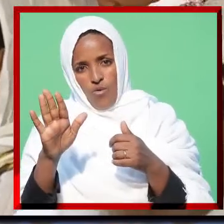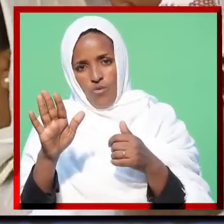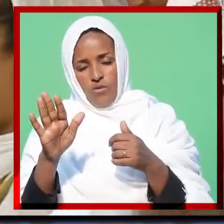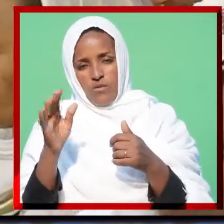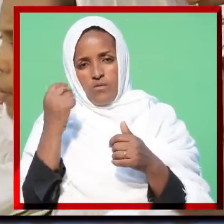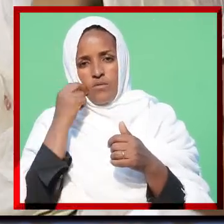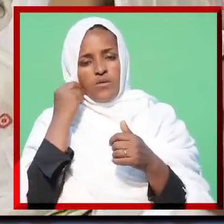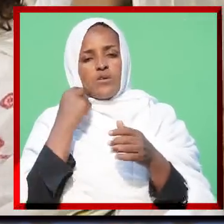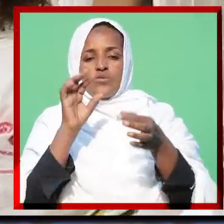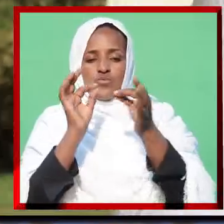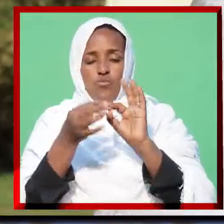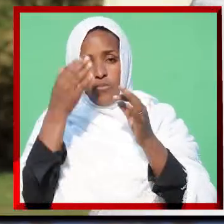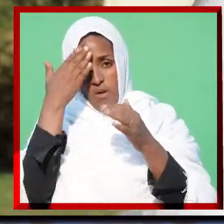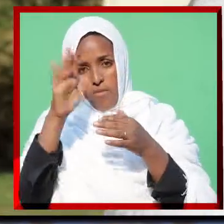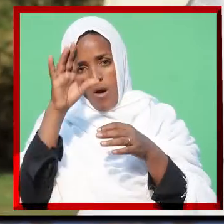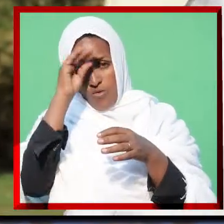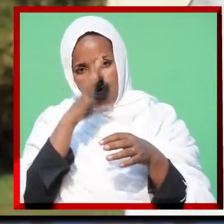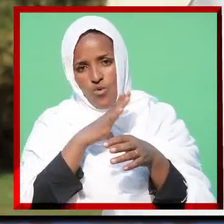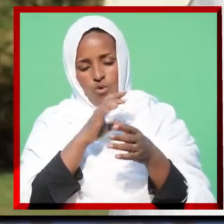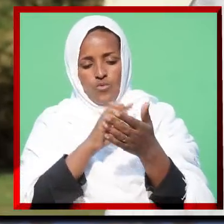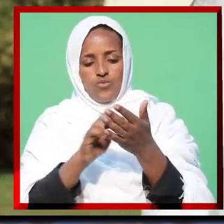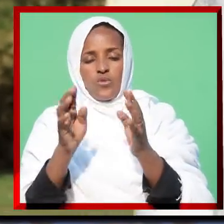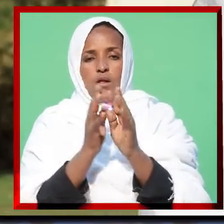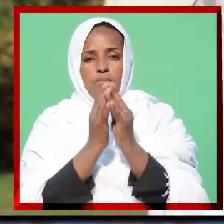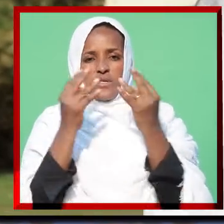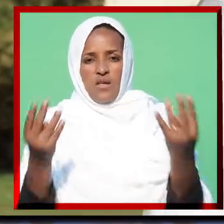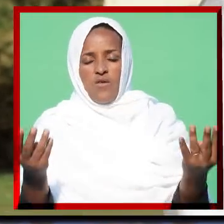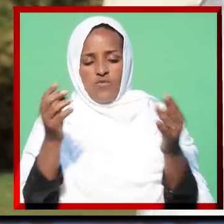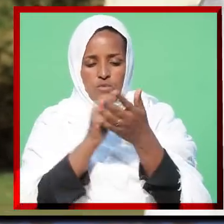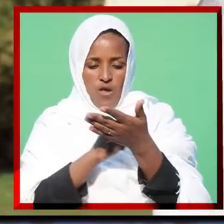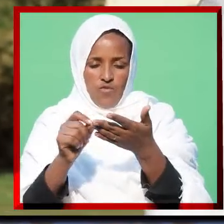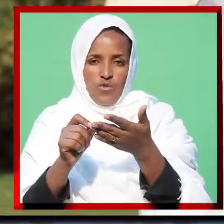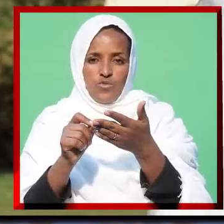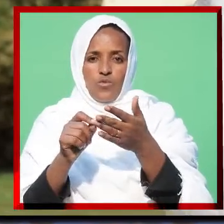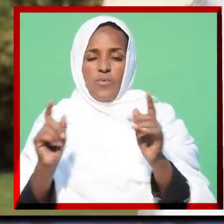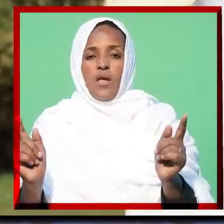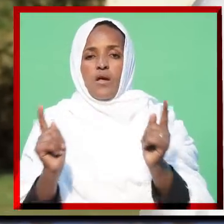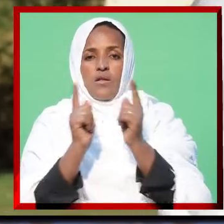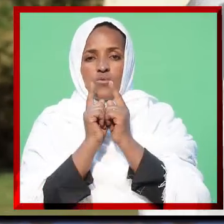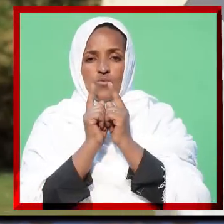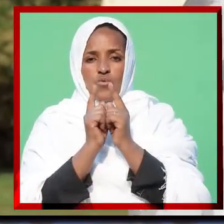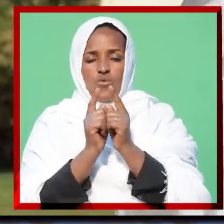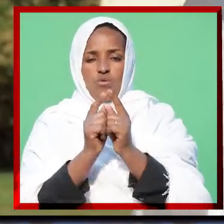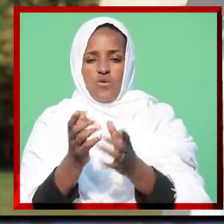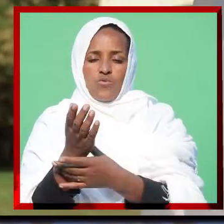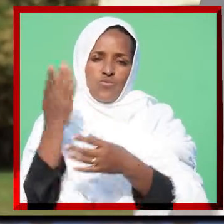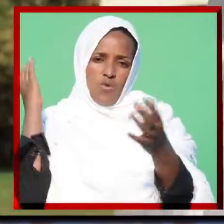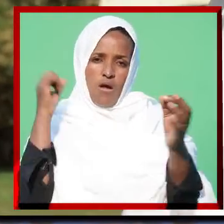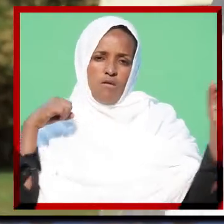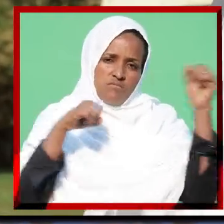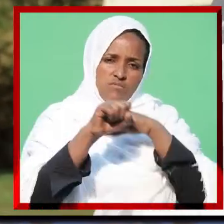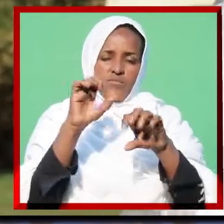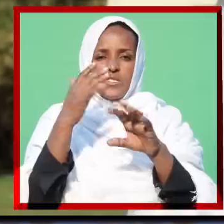ላላዋቂ ትርጓሜ ለማያቀሰው ቅዱሳት መጻሕፍት ወይም ጸሐፊዎቻቸው ቢገናኙ ዱላ